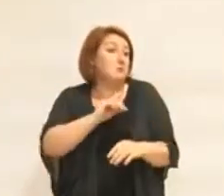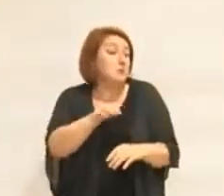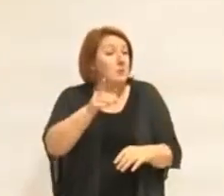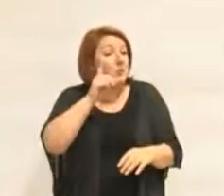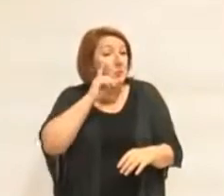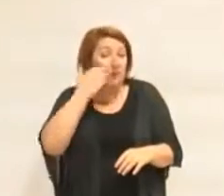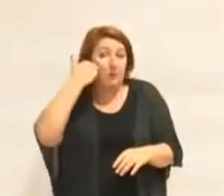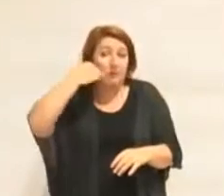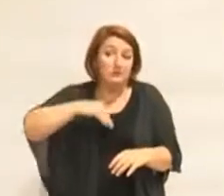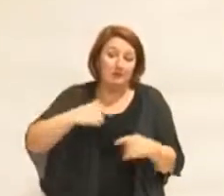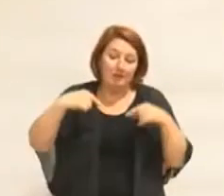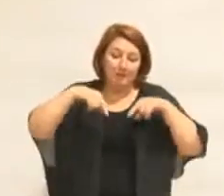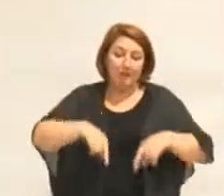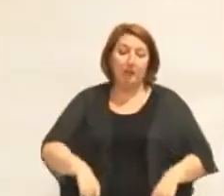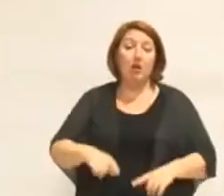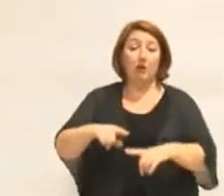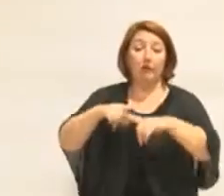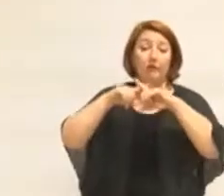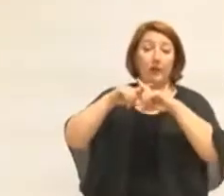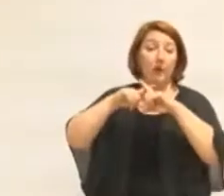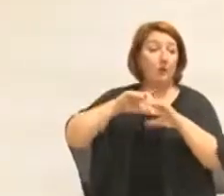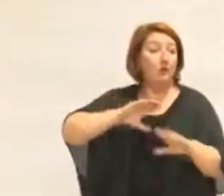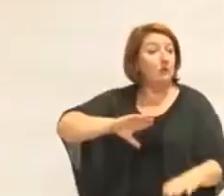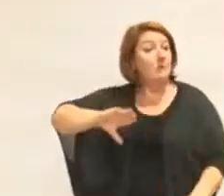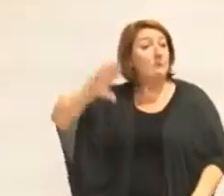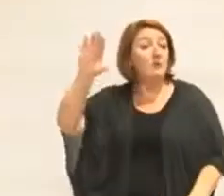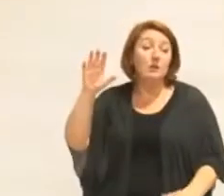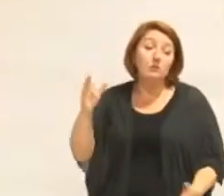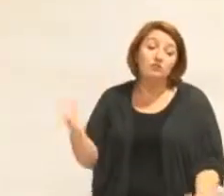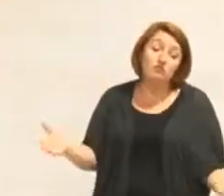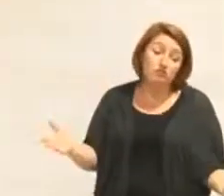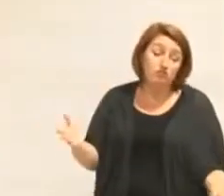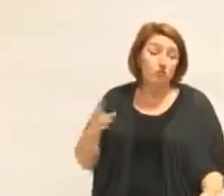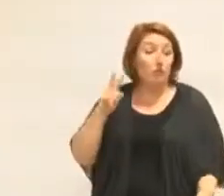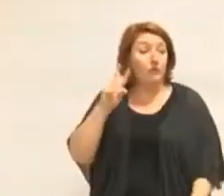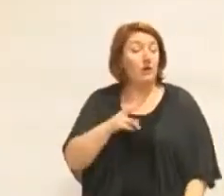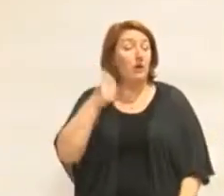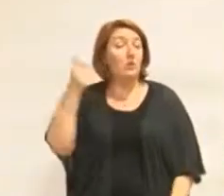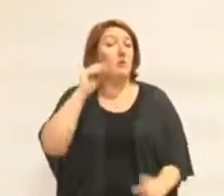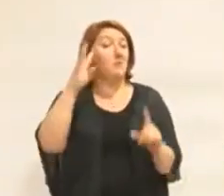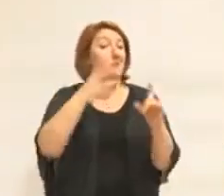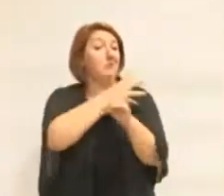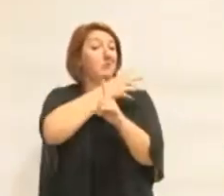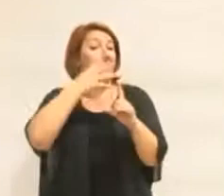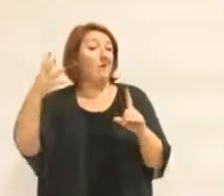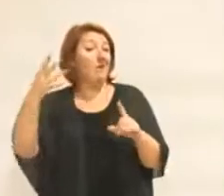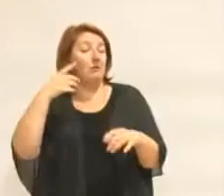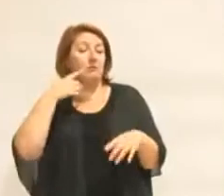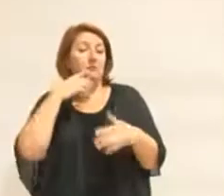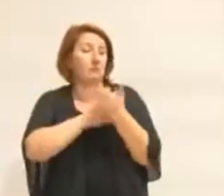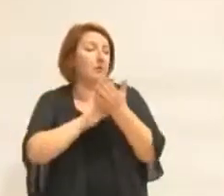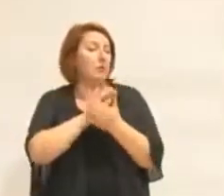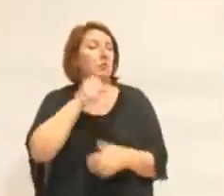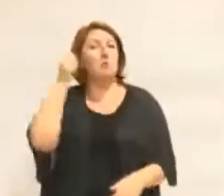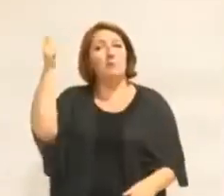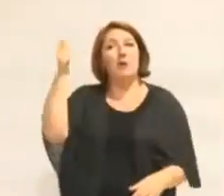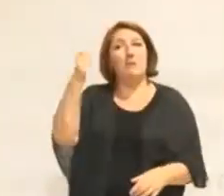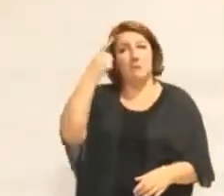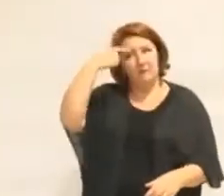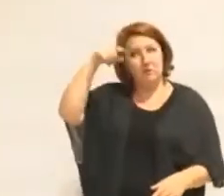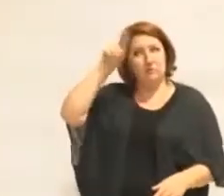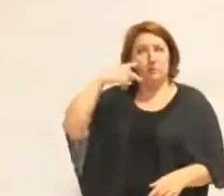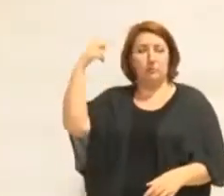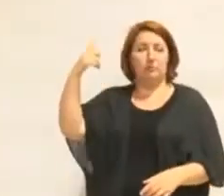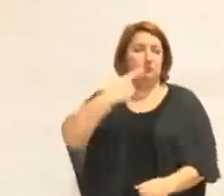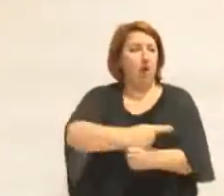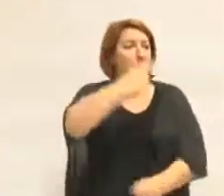là aussi, à un moment, il impose quand même ses grilles de lecture. Dans une ville où, pour